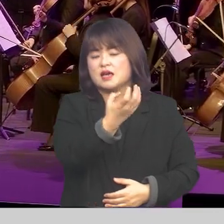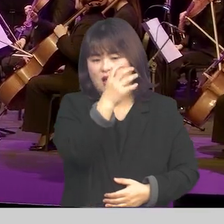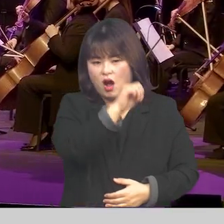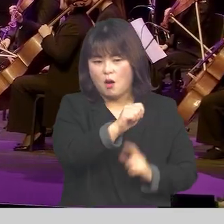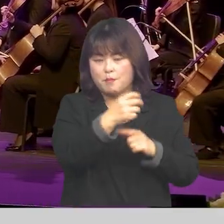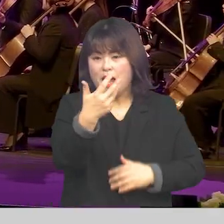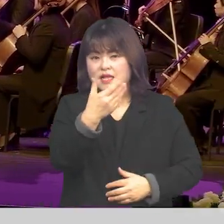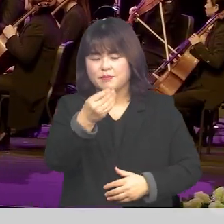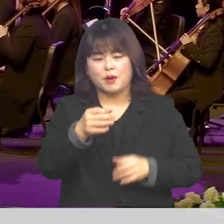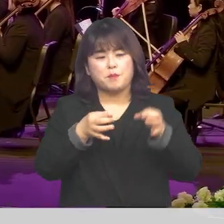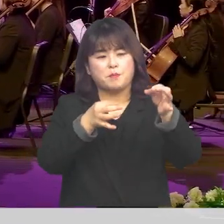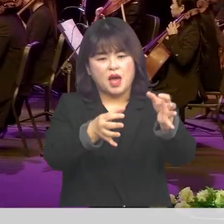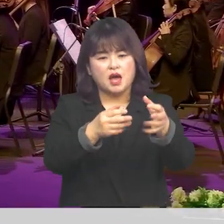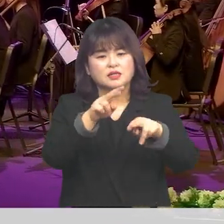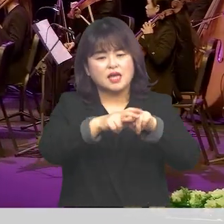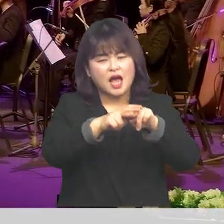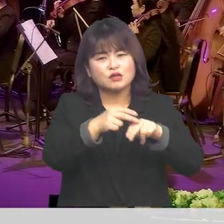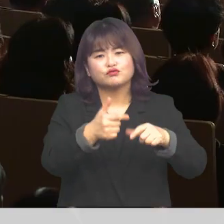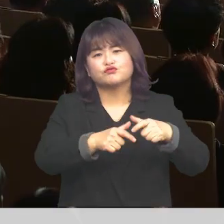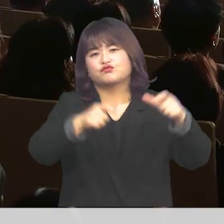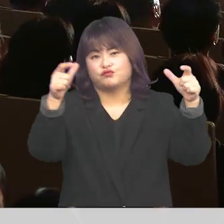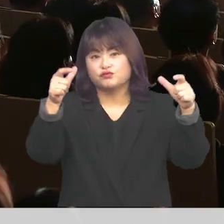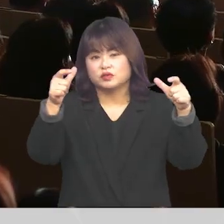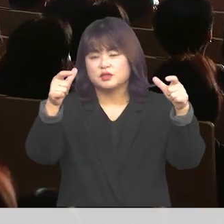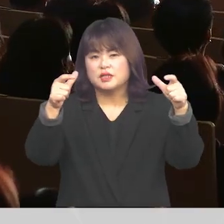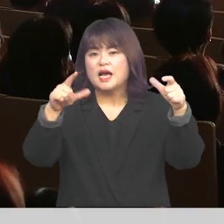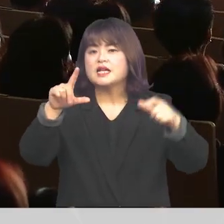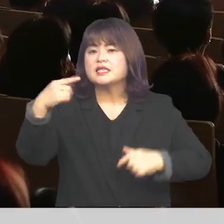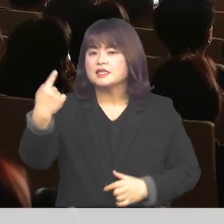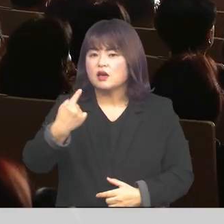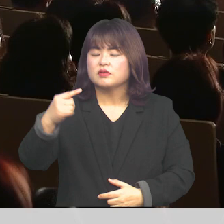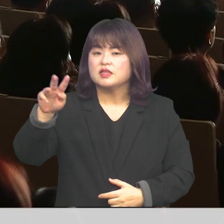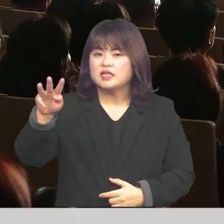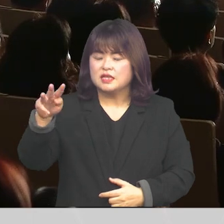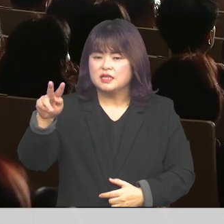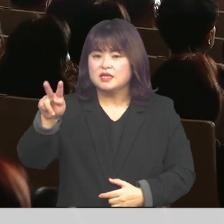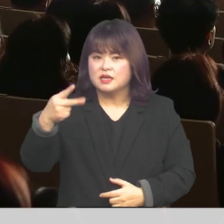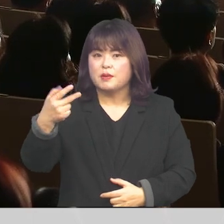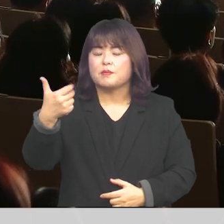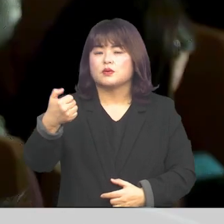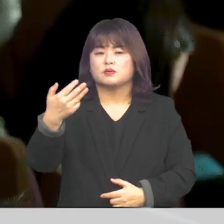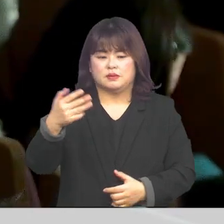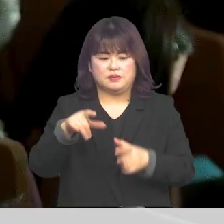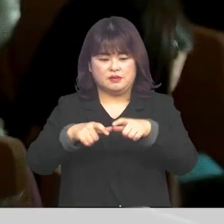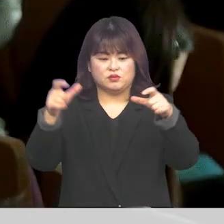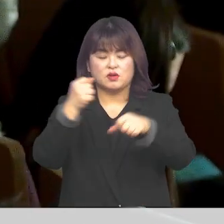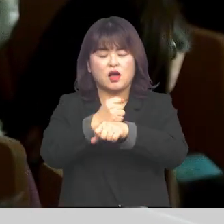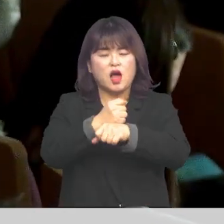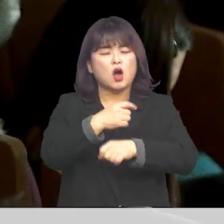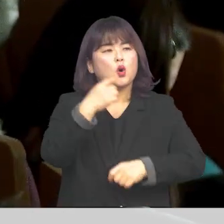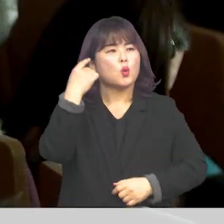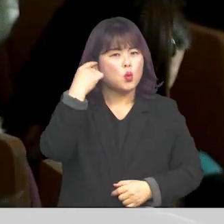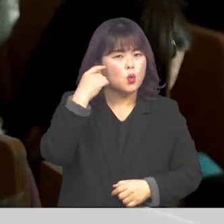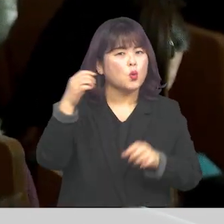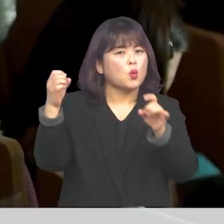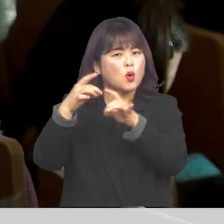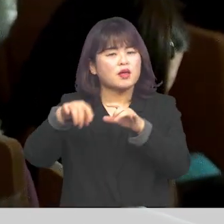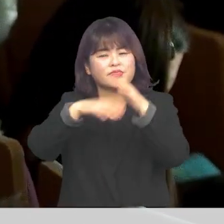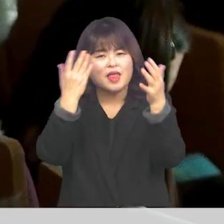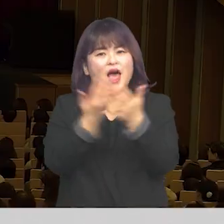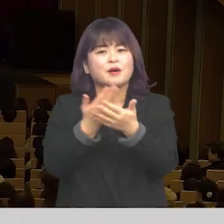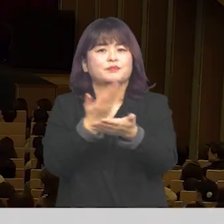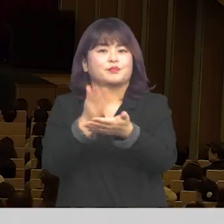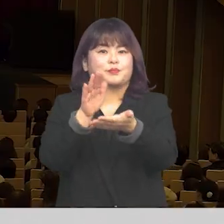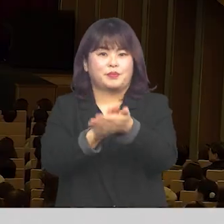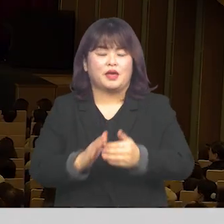투입해 객석을 기존 1259석에서 1525석으로 늘리고 영상 설비와 음향 시스템을 개선했습니다.